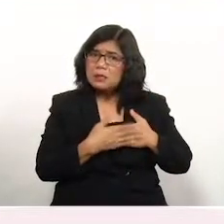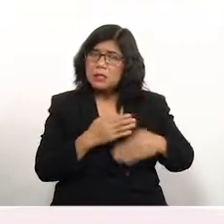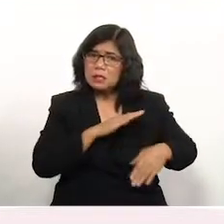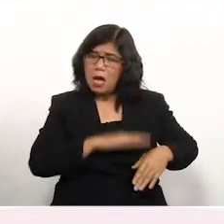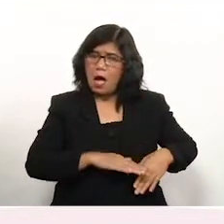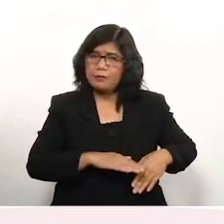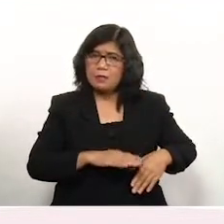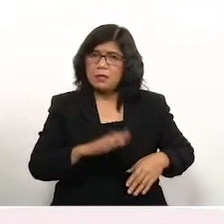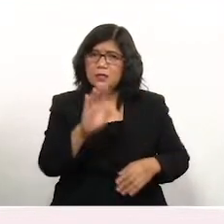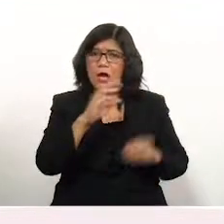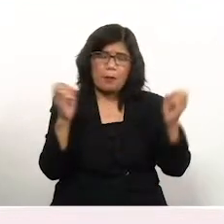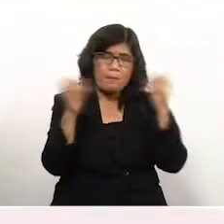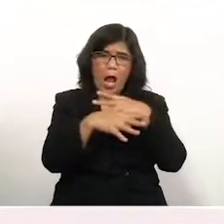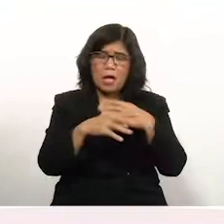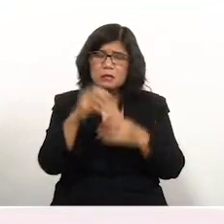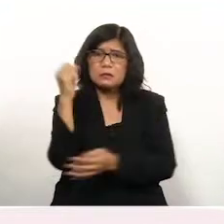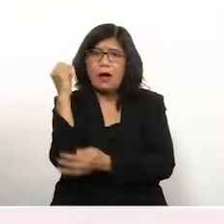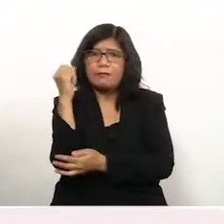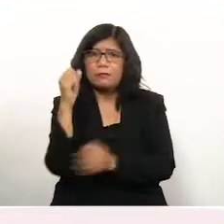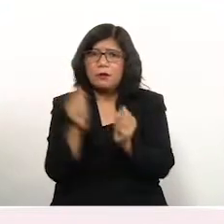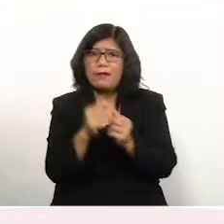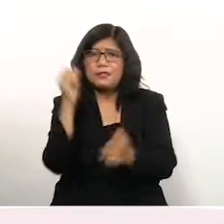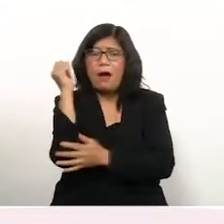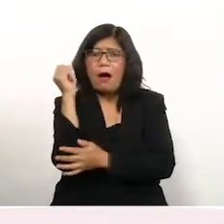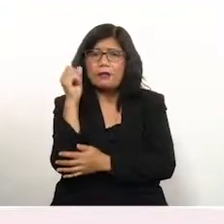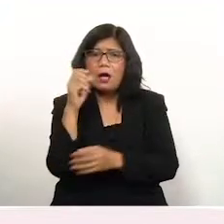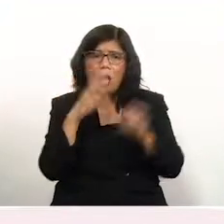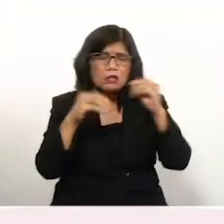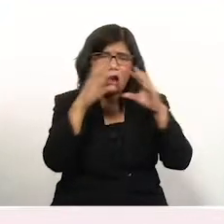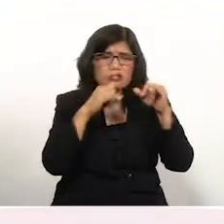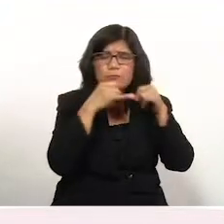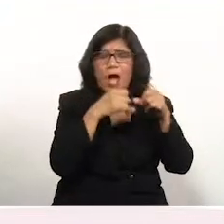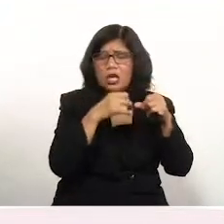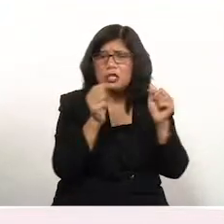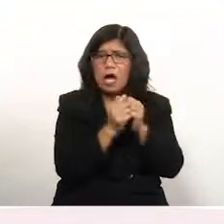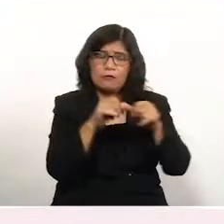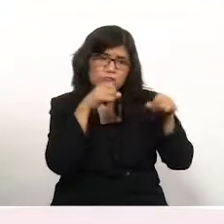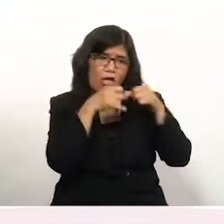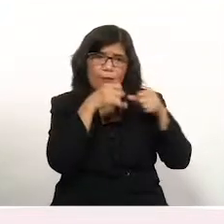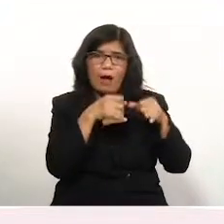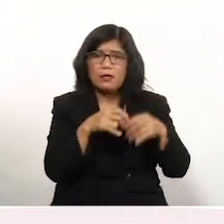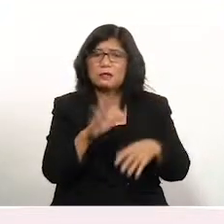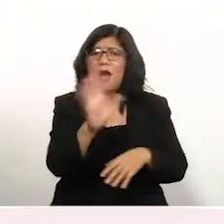membalas kejahatan dengan kejahatan atau caci maki dengan caci maki Hai Tapi sebaliknya